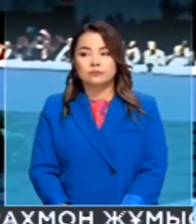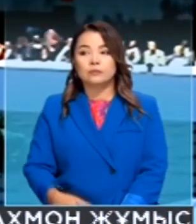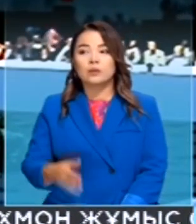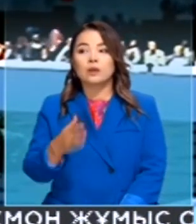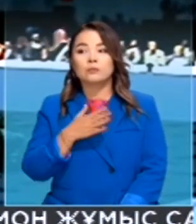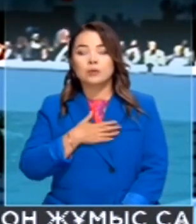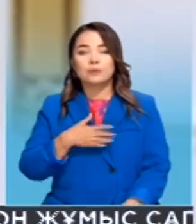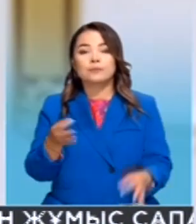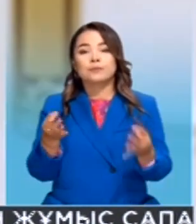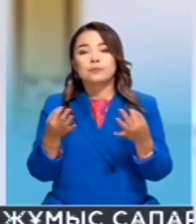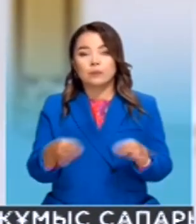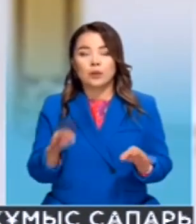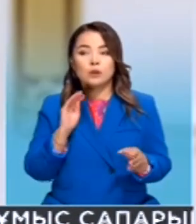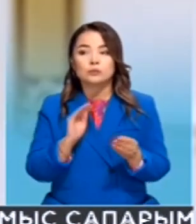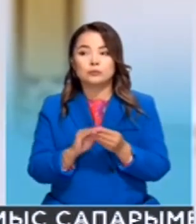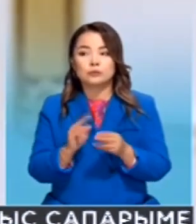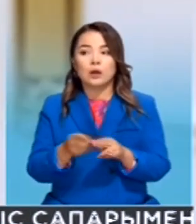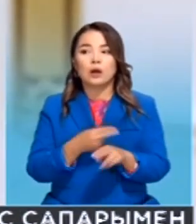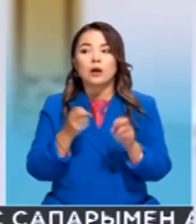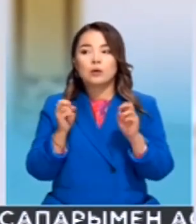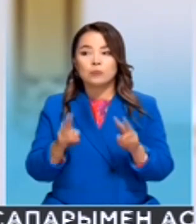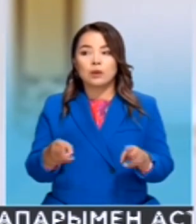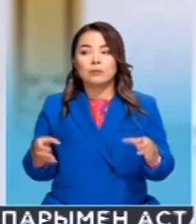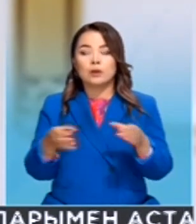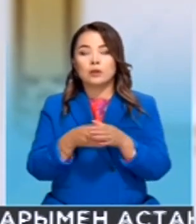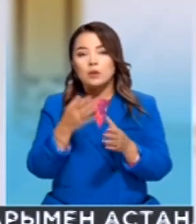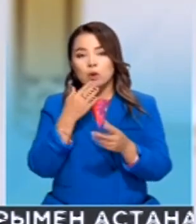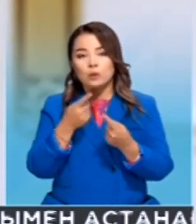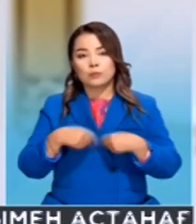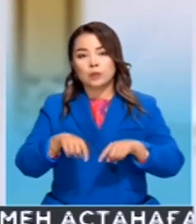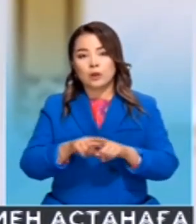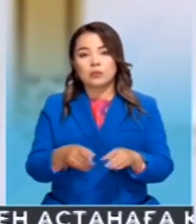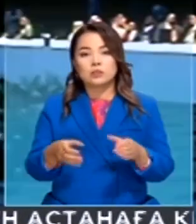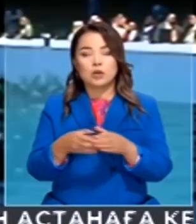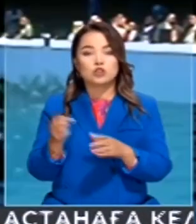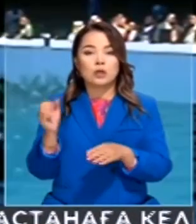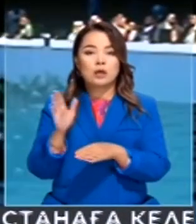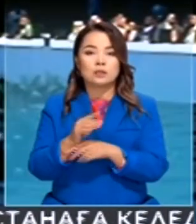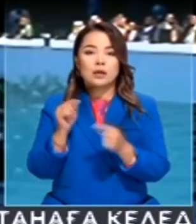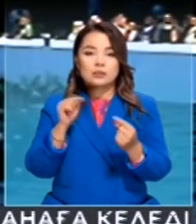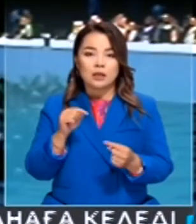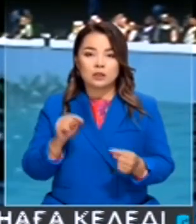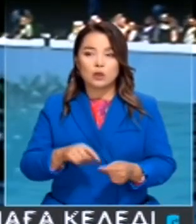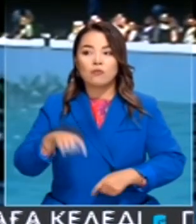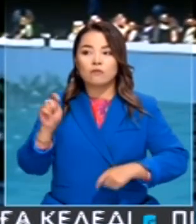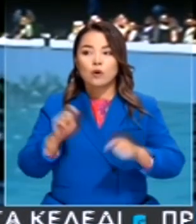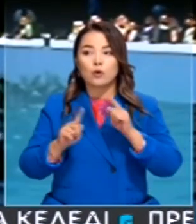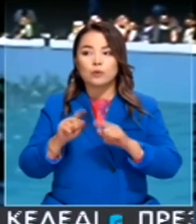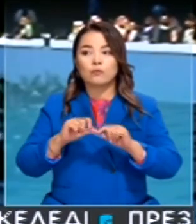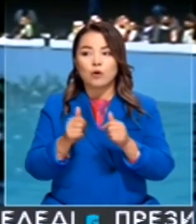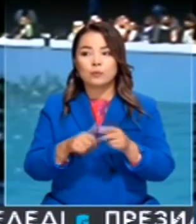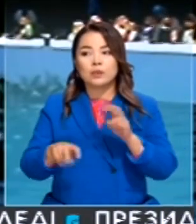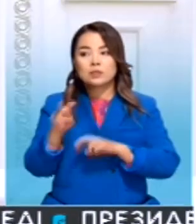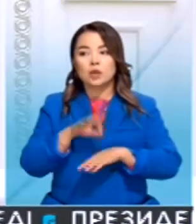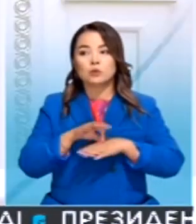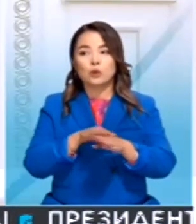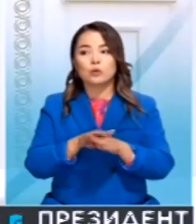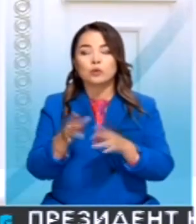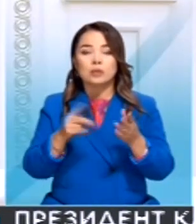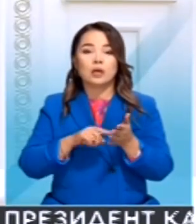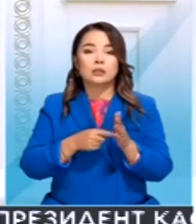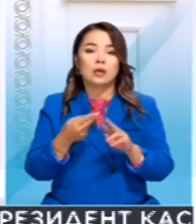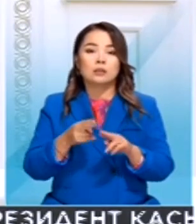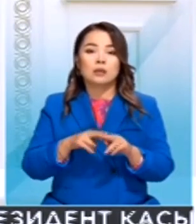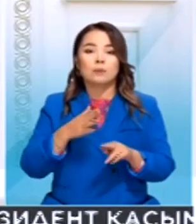Біз бейбітшілік, тұрақтылық пен қауіпсіздіктің біріккен ұлттар ұйымы жарғысына негізделген лайықты формуласын іздеуіміз керек. Осы